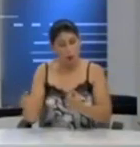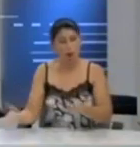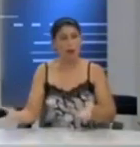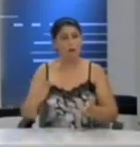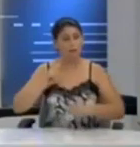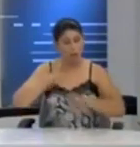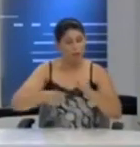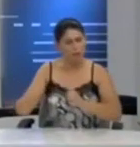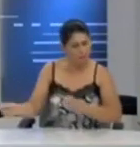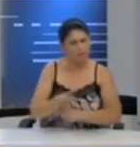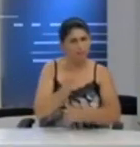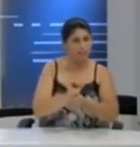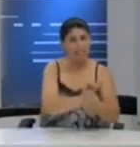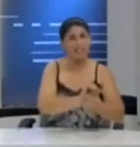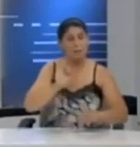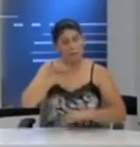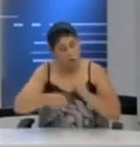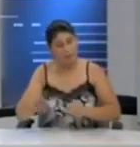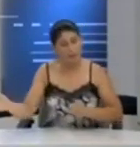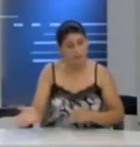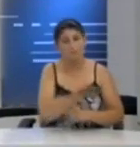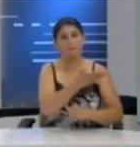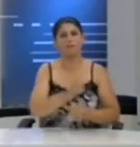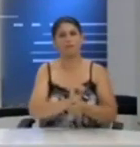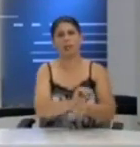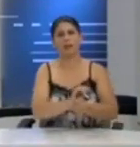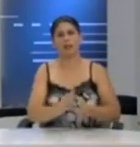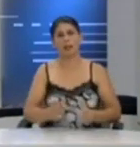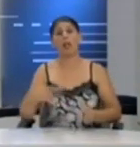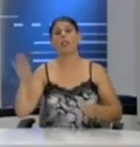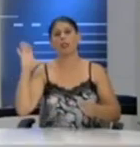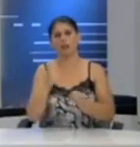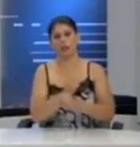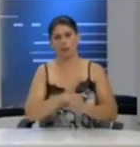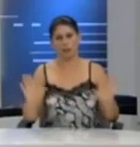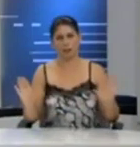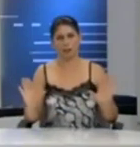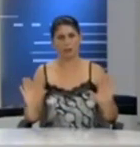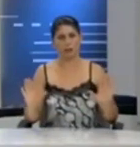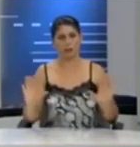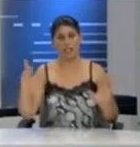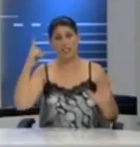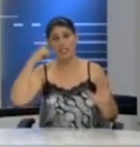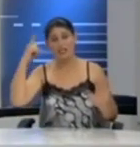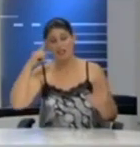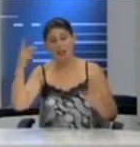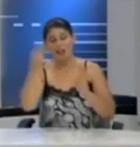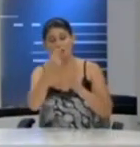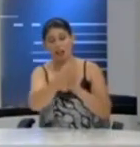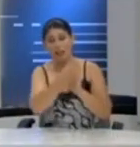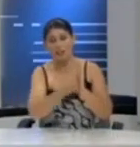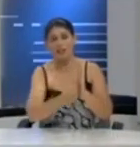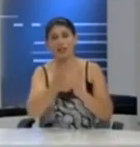προσπαθήστε να με βάλετε φυλακή. Προσπαθήστε να με βάλετε φυλακή. Δεν θα τα καταφέρετε. Οι ιδέες, οι